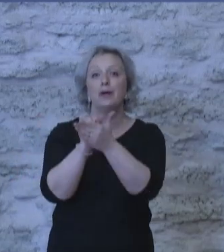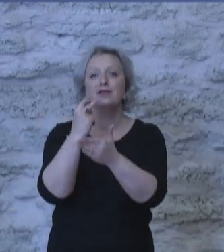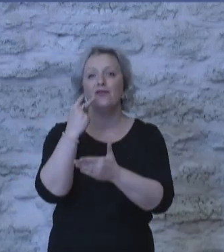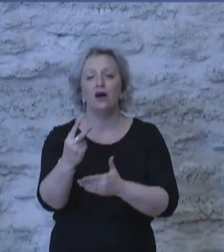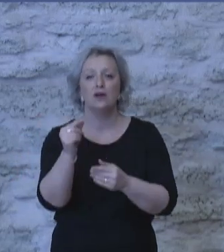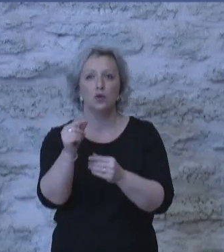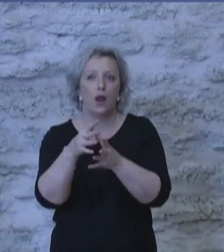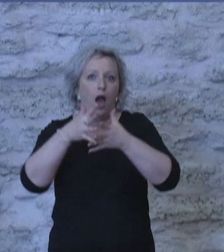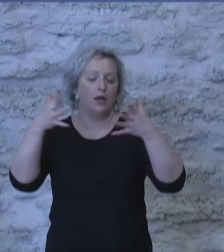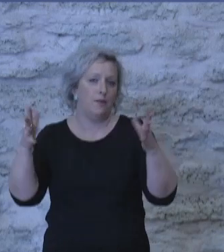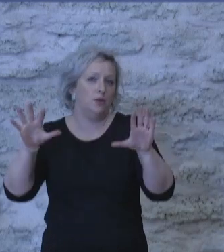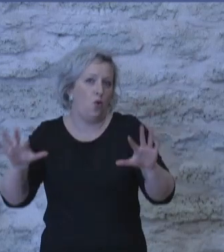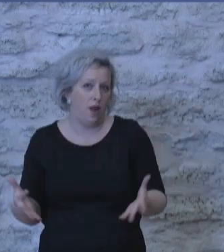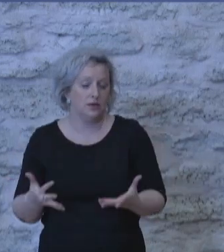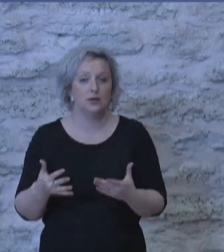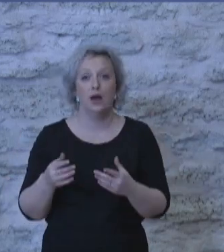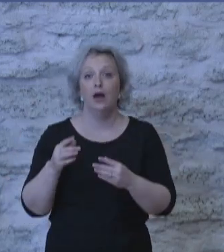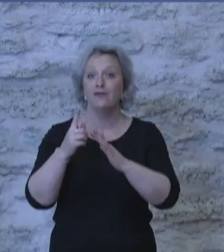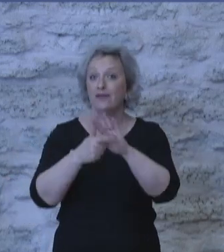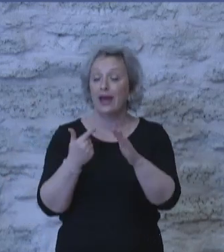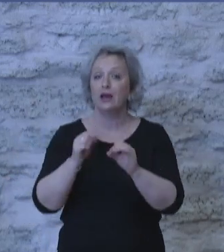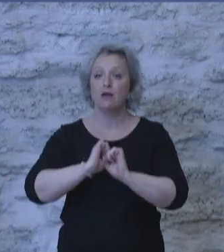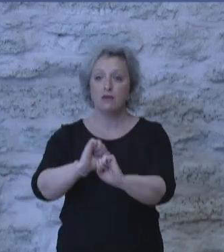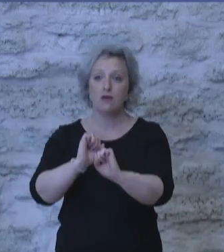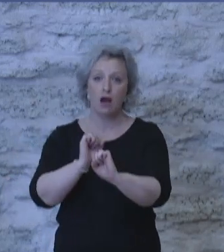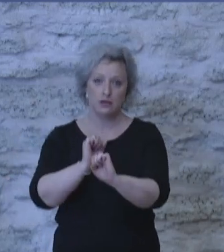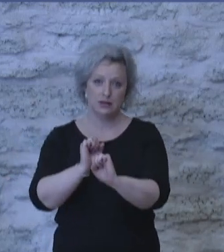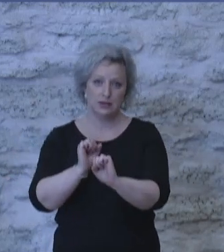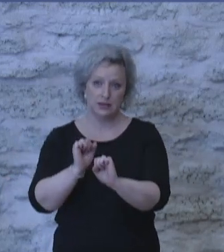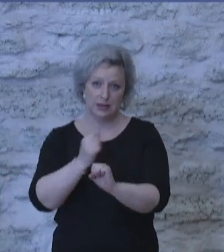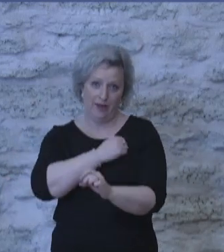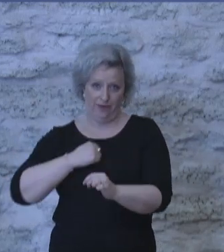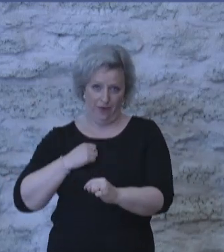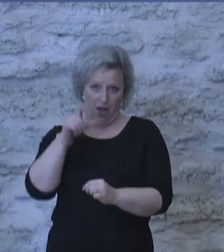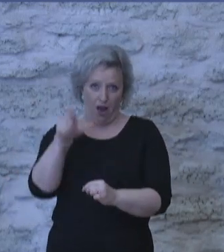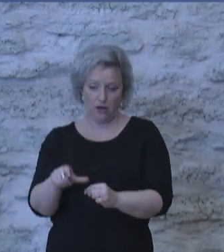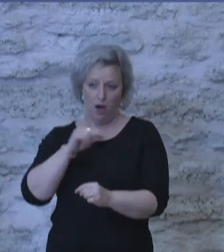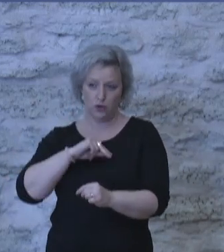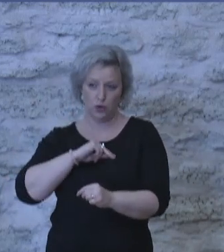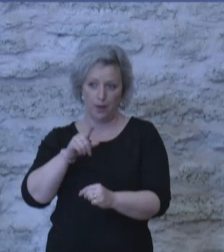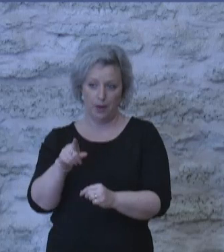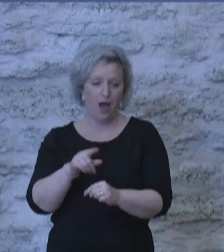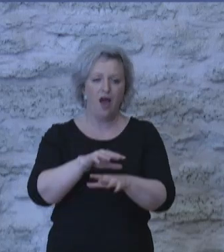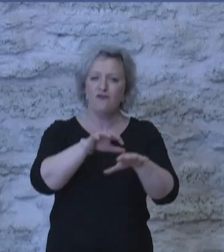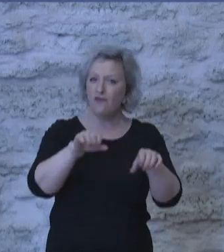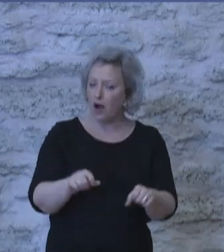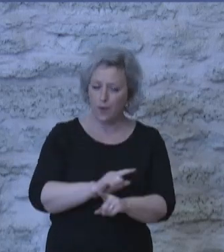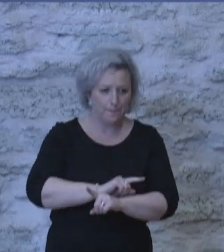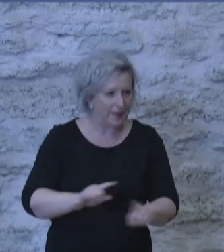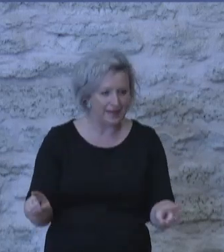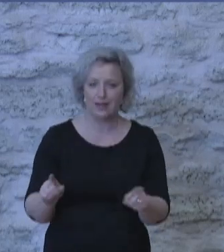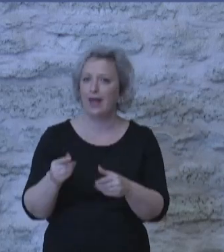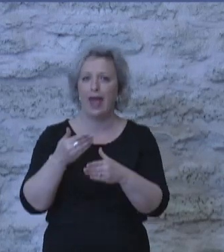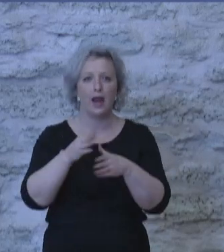natukene laiemalt. Nüüd, mis puudutab kaitseväelaste kasutamise, siis see ei ole ei-valitsuse ega erakonna